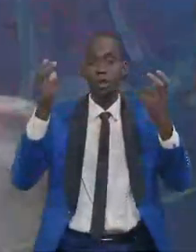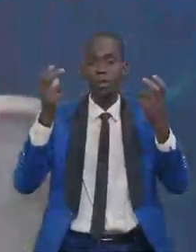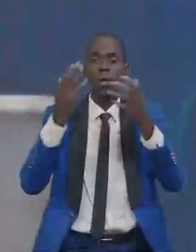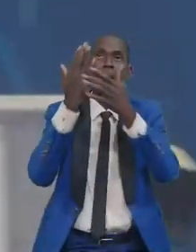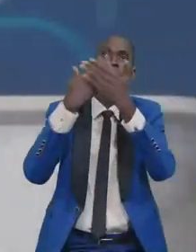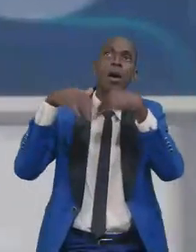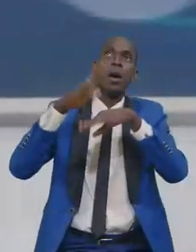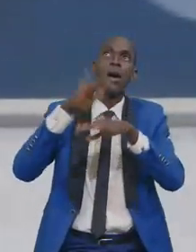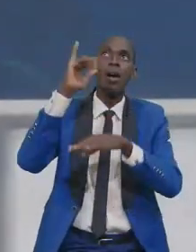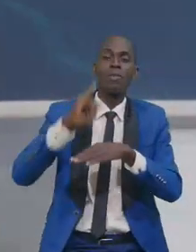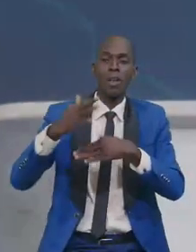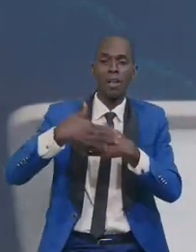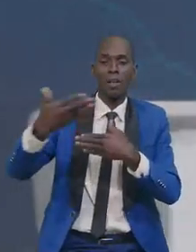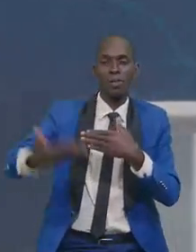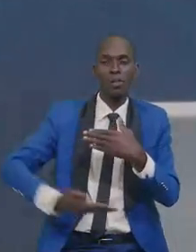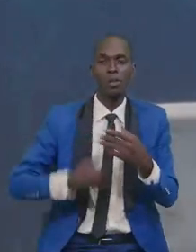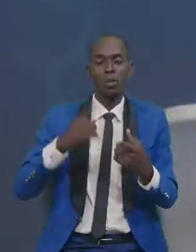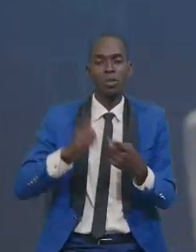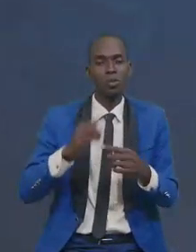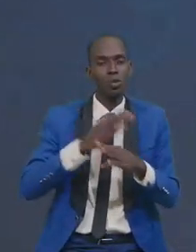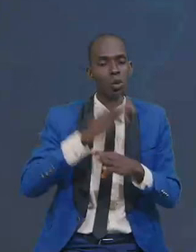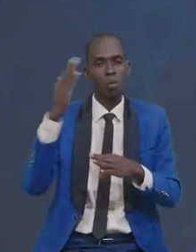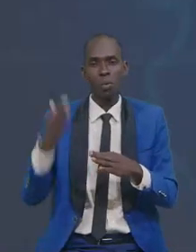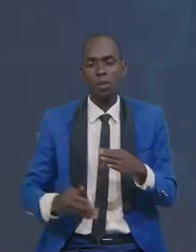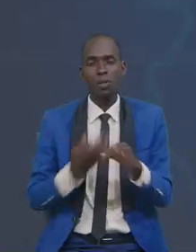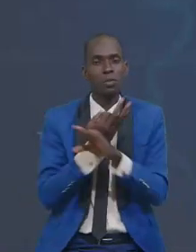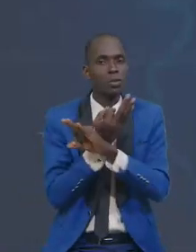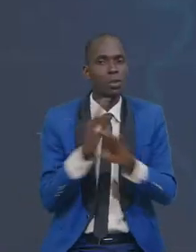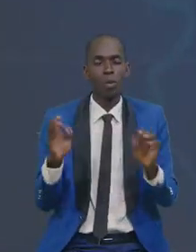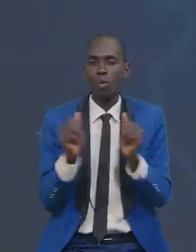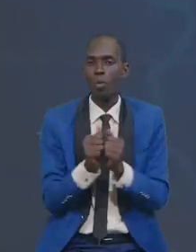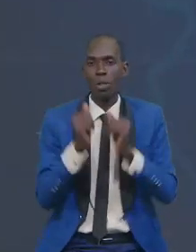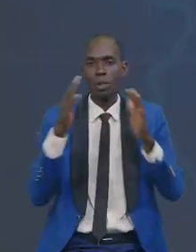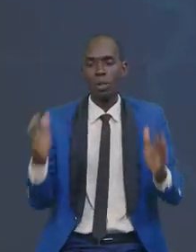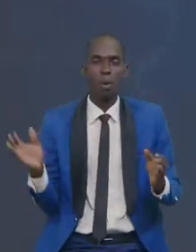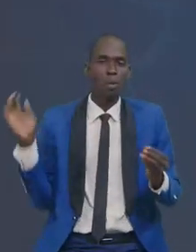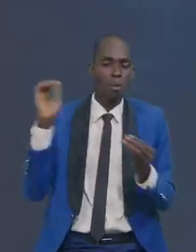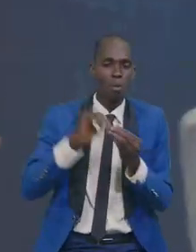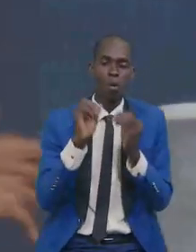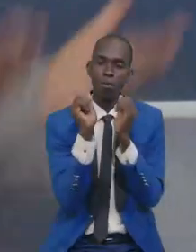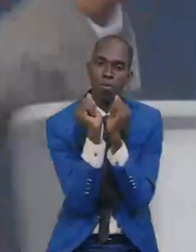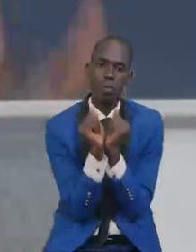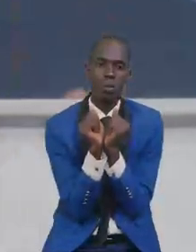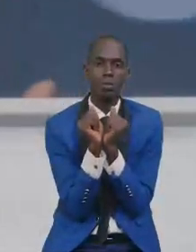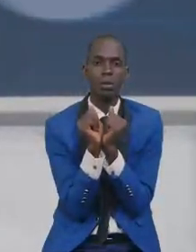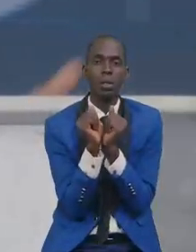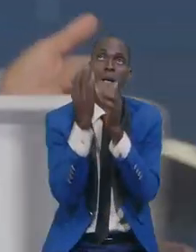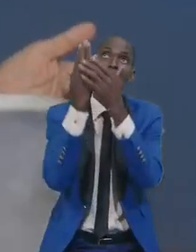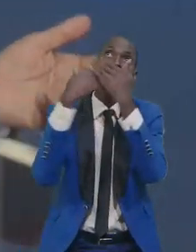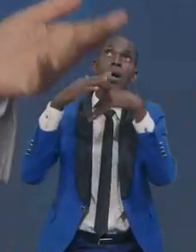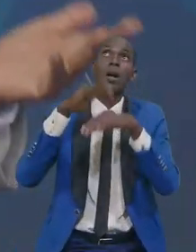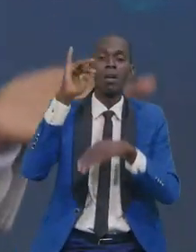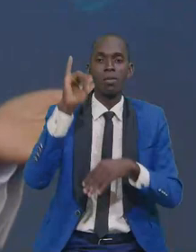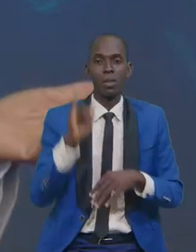le message, l'invitation céleste à la libération holistique sans une autre forme de